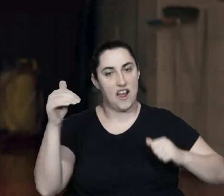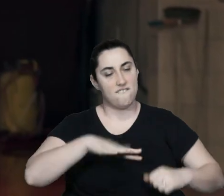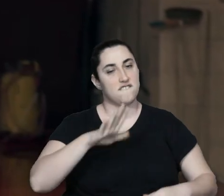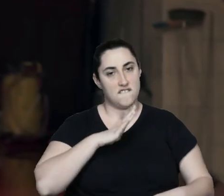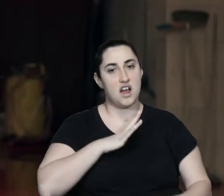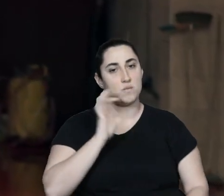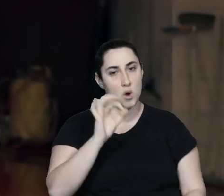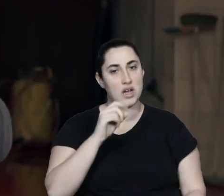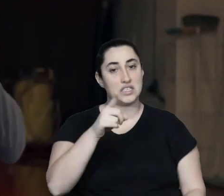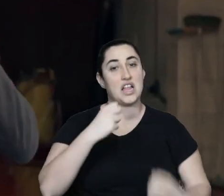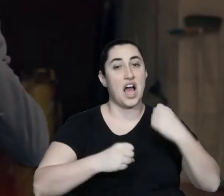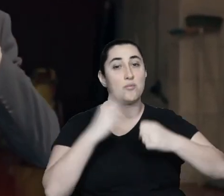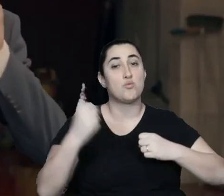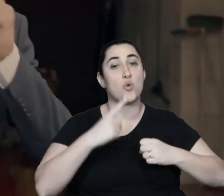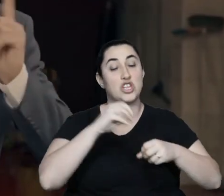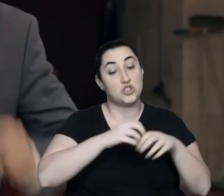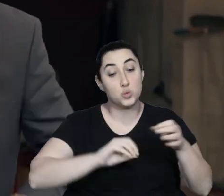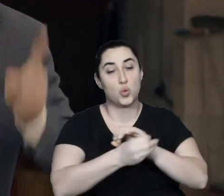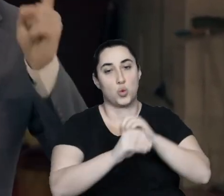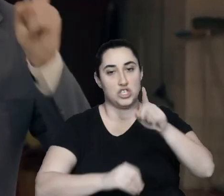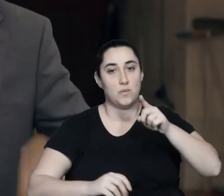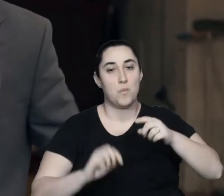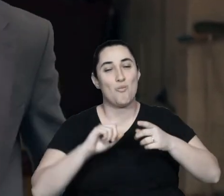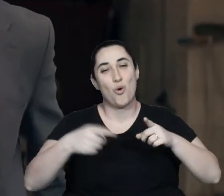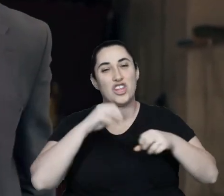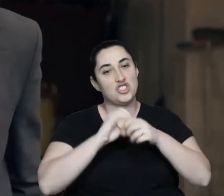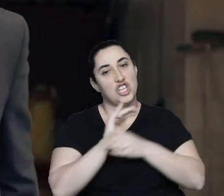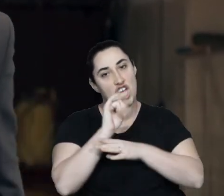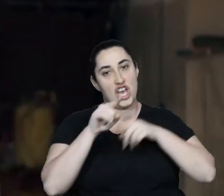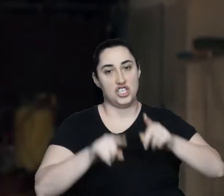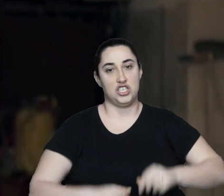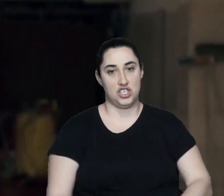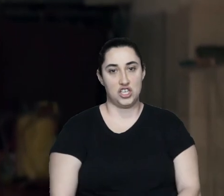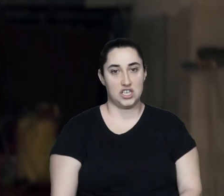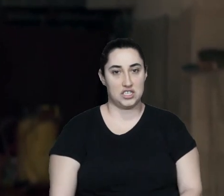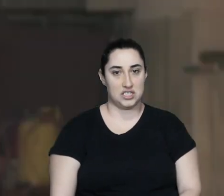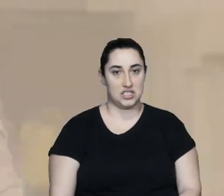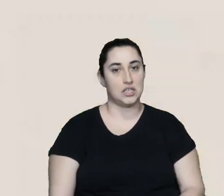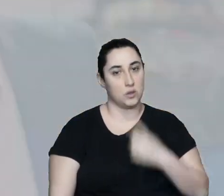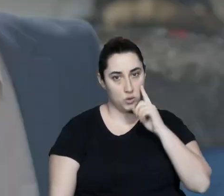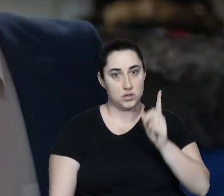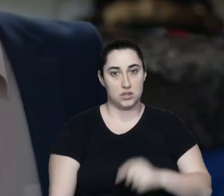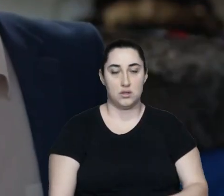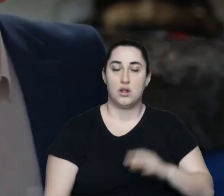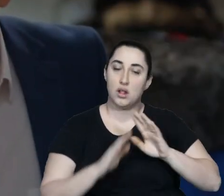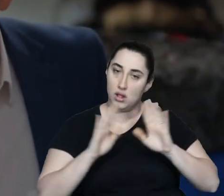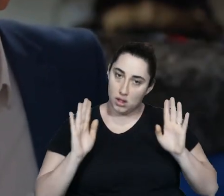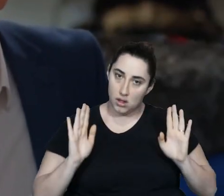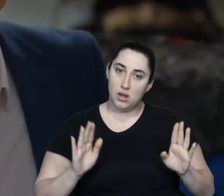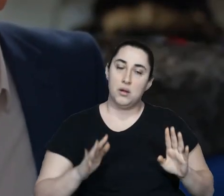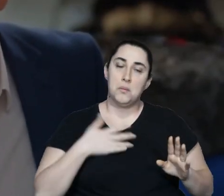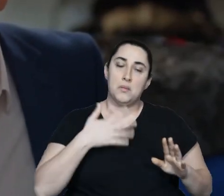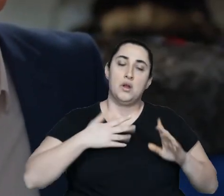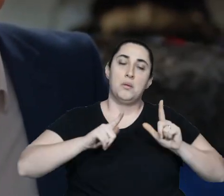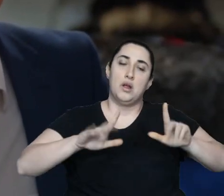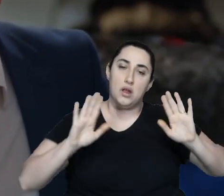misin lan? Seni o arabanın motoruna sokacağım motoruna. Orada yaşayacaksın bundan sonra. Geri gel şekli. Şimdi. Tamam,